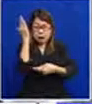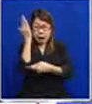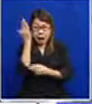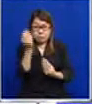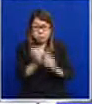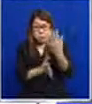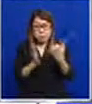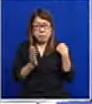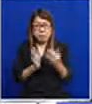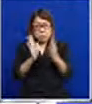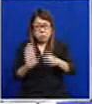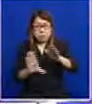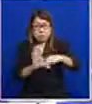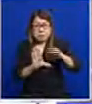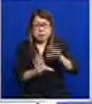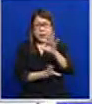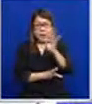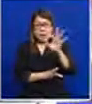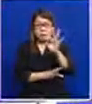า900ราย